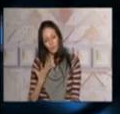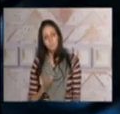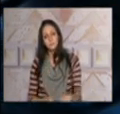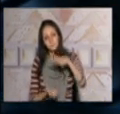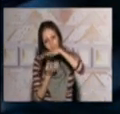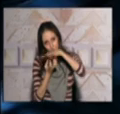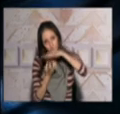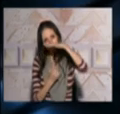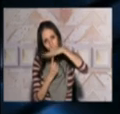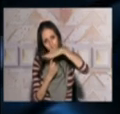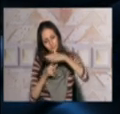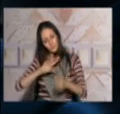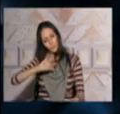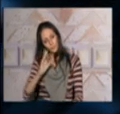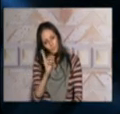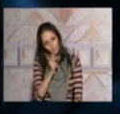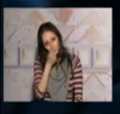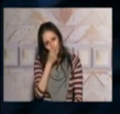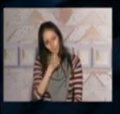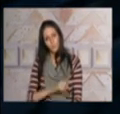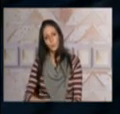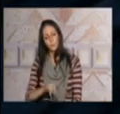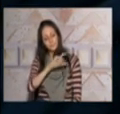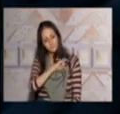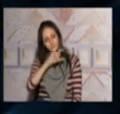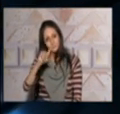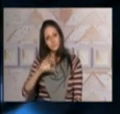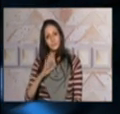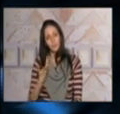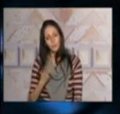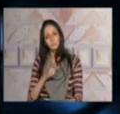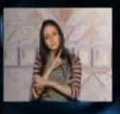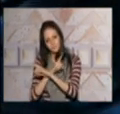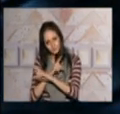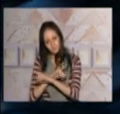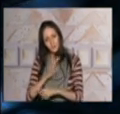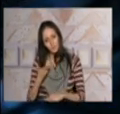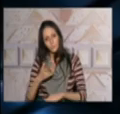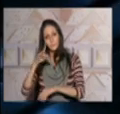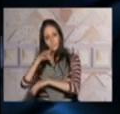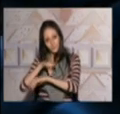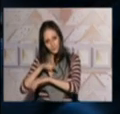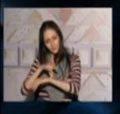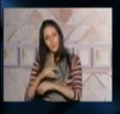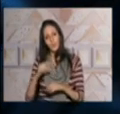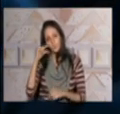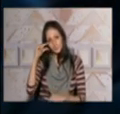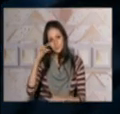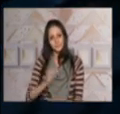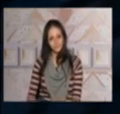كلها بلا استثناء، سواء بالنسبه للطلاب او اعضاء التدريس او الاداريين. اما بالنسبه للتربيه والتعليم